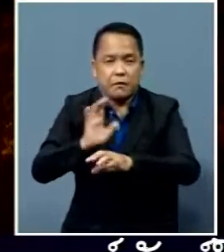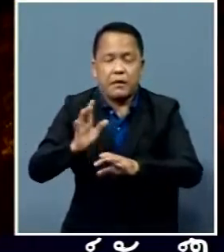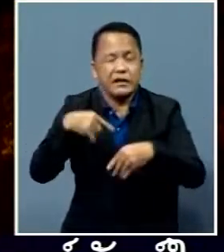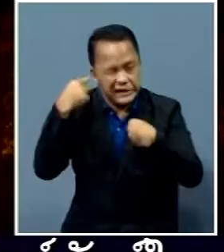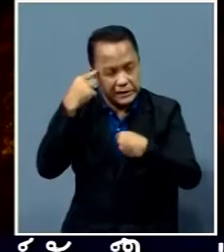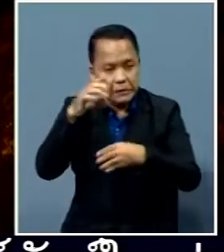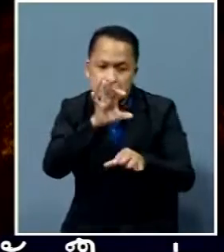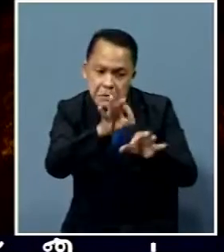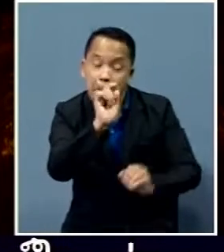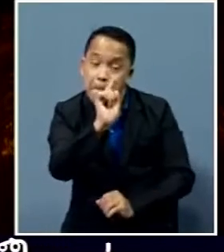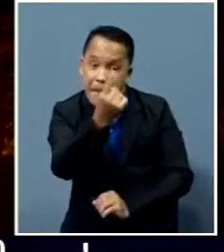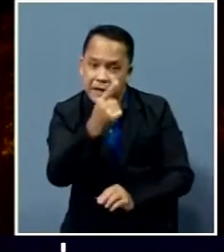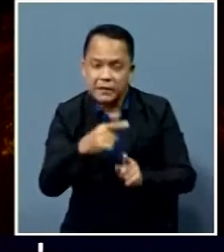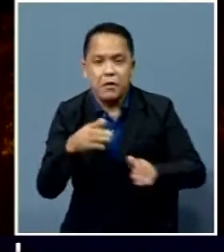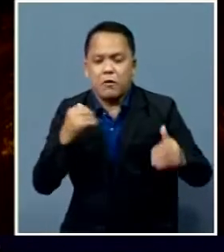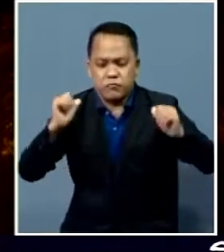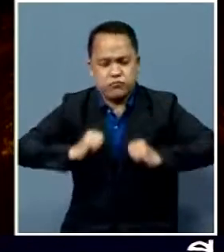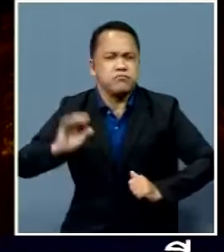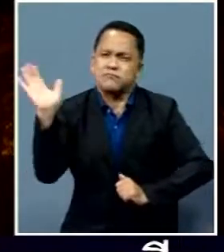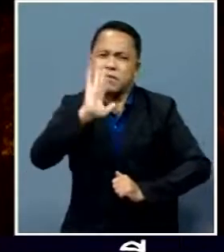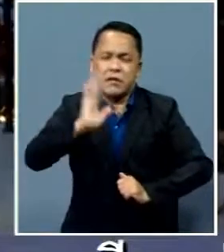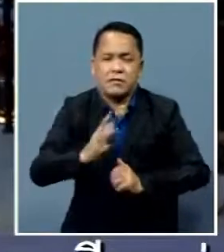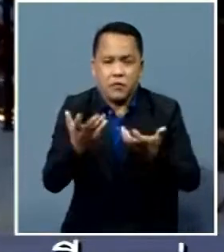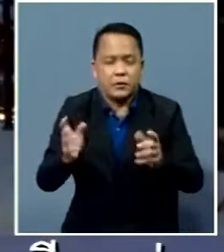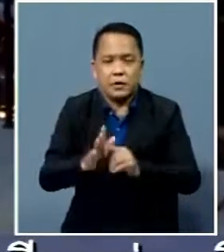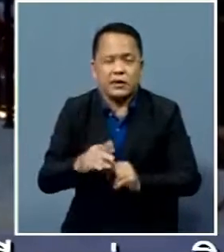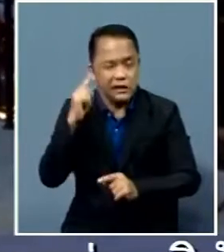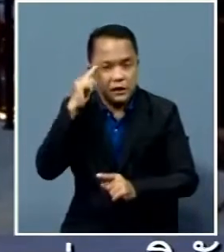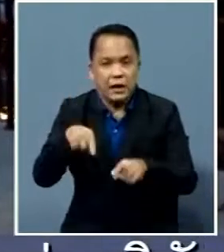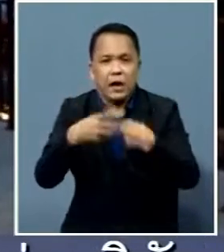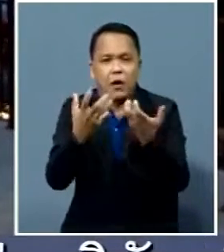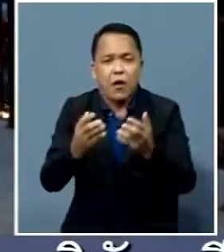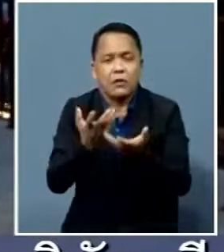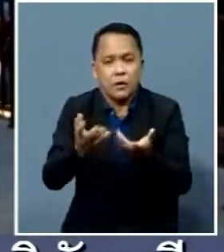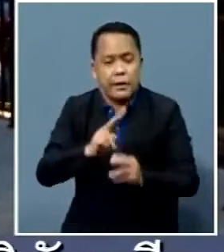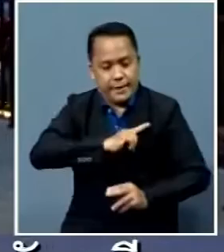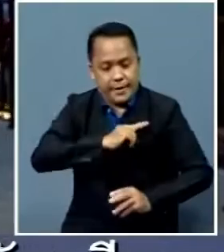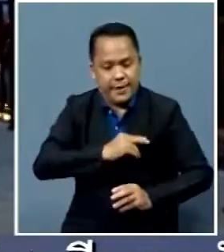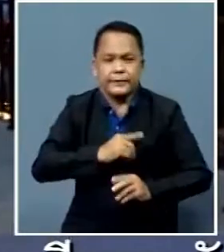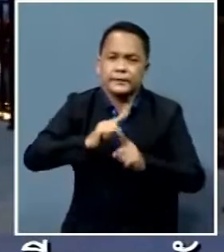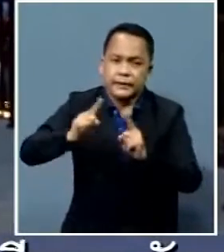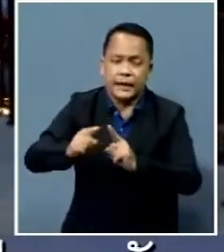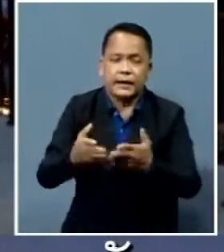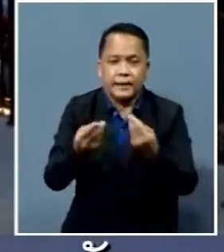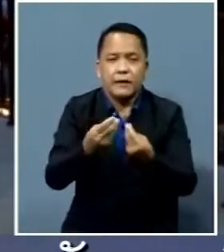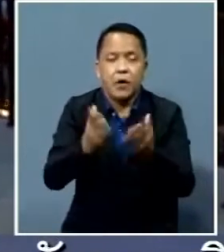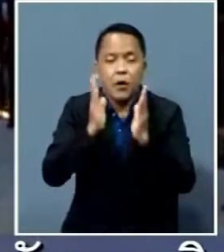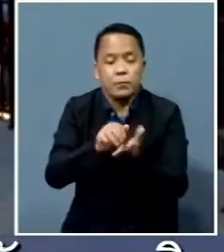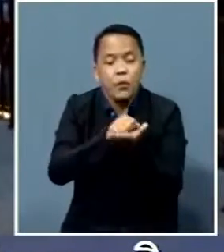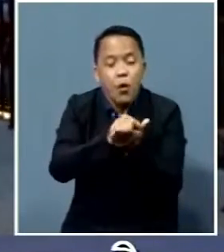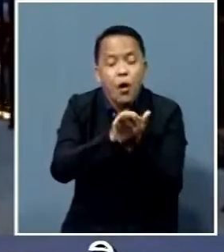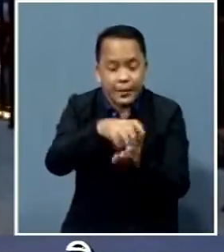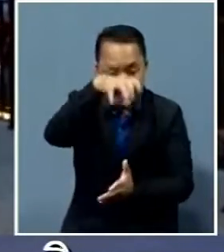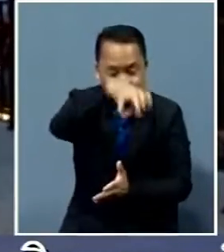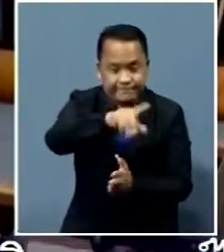นั้นพวกเขามีตัวเลือกใหม่โดยไม่ต้องเตรียมอุปกรณ์สิ่งของอะไรเลยนอกจากสิ่งของเครื่องใช้ส่วนตัวเล็กน้อยเพราะพนักงาน